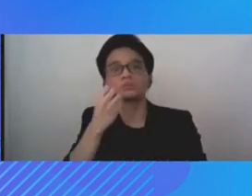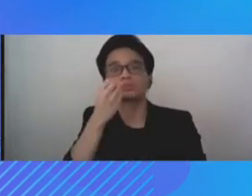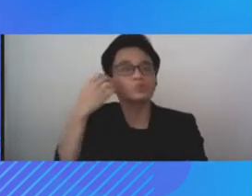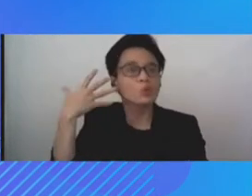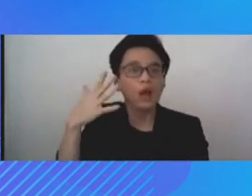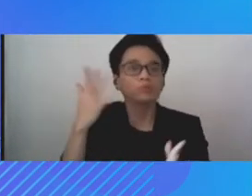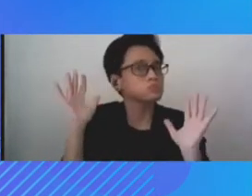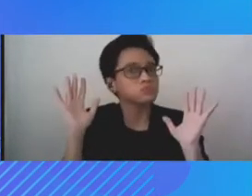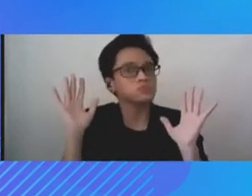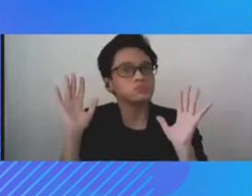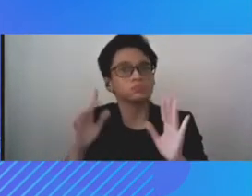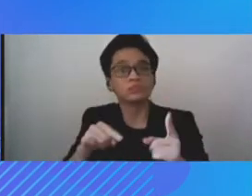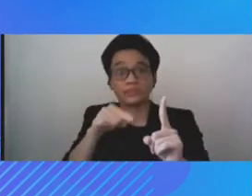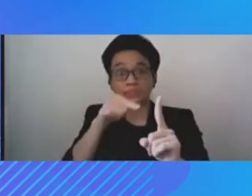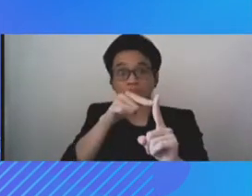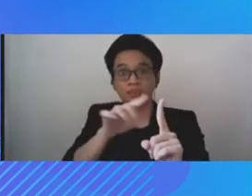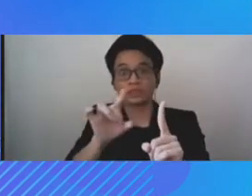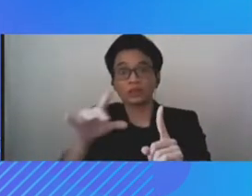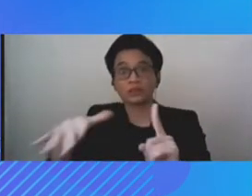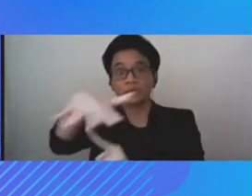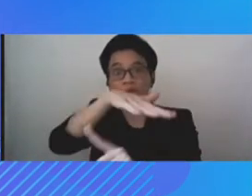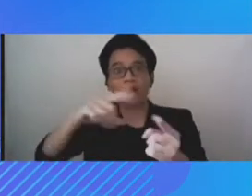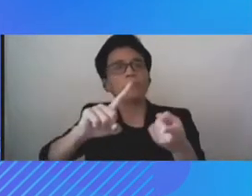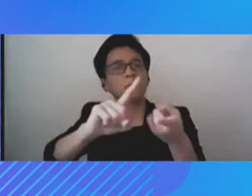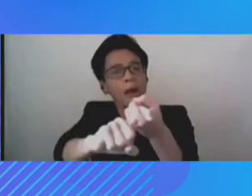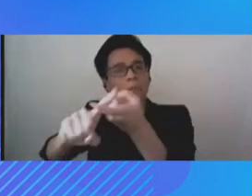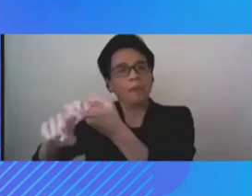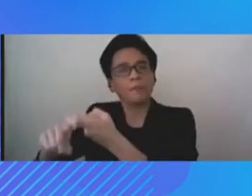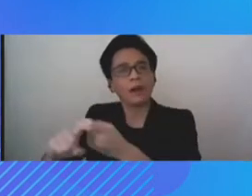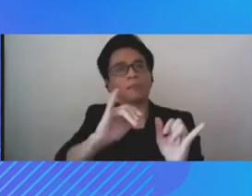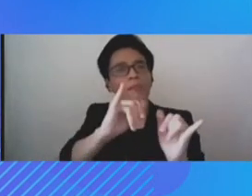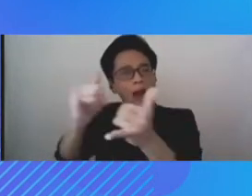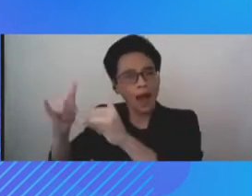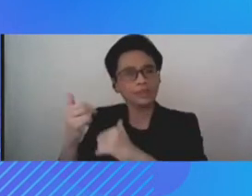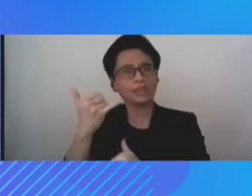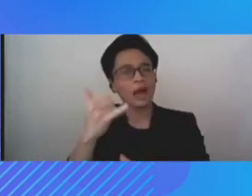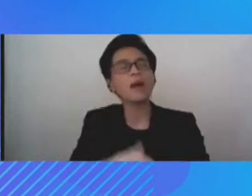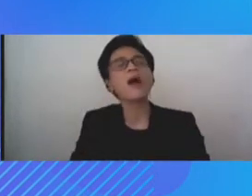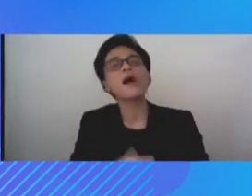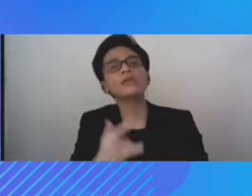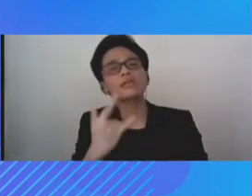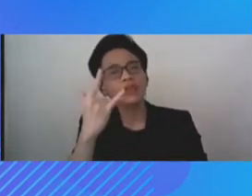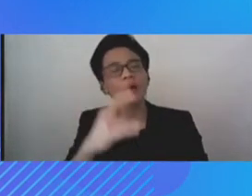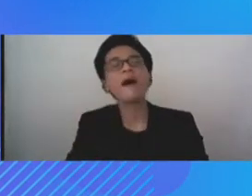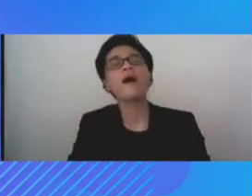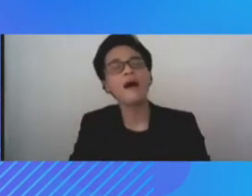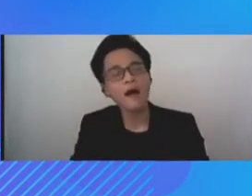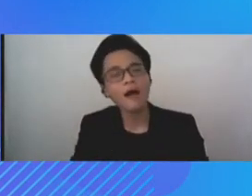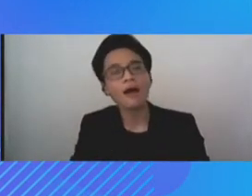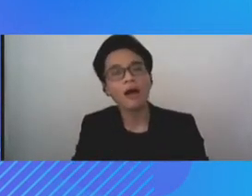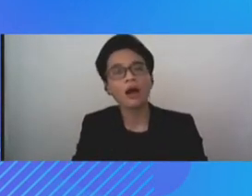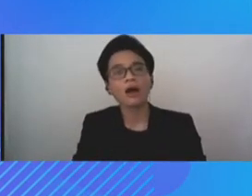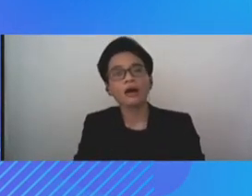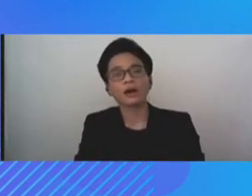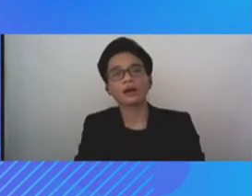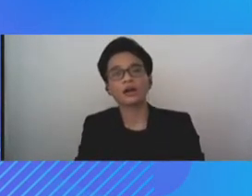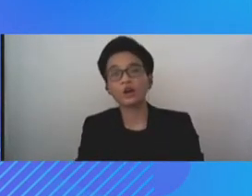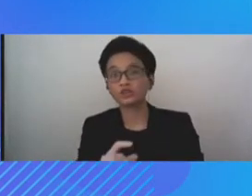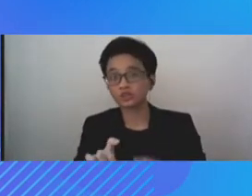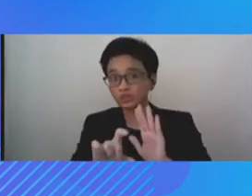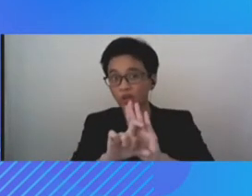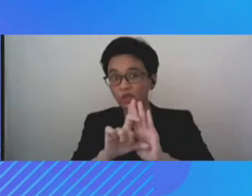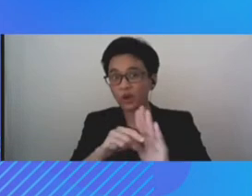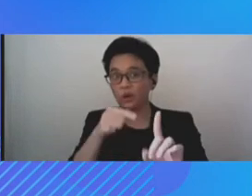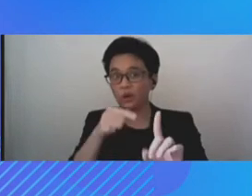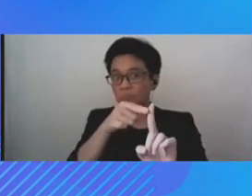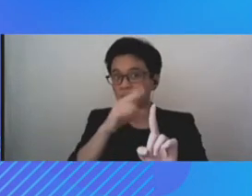atau apa, dia tetap main. Jadi saya, berarti meskipun dia mungkin mainnya, misalnya dia sudah tahu nih anak ini